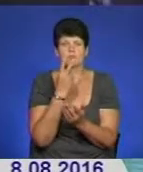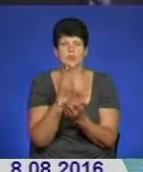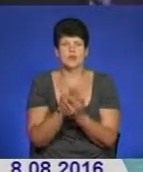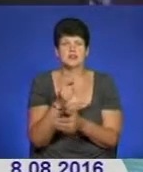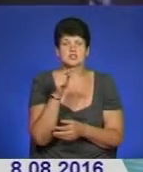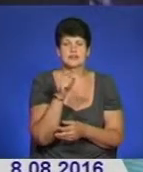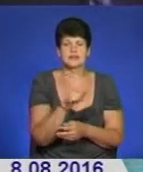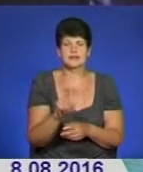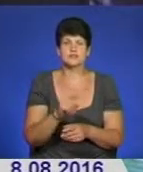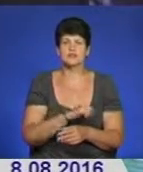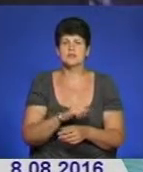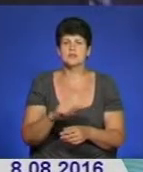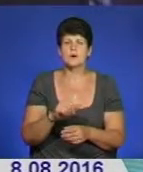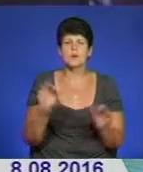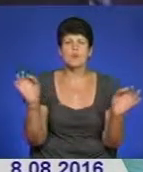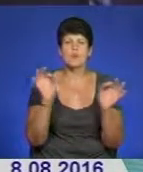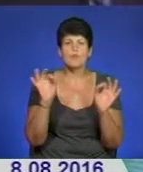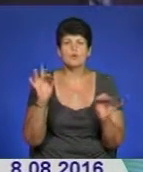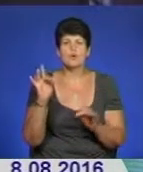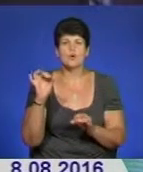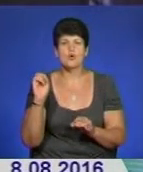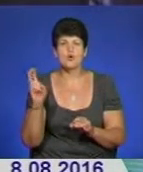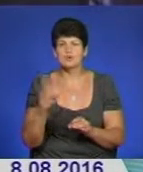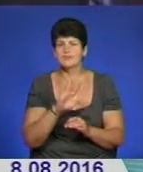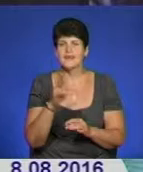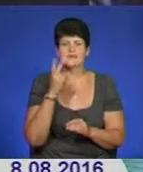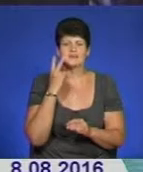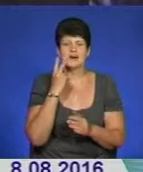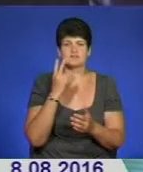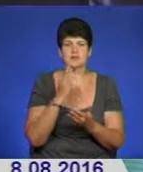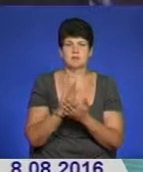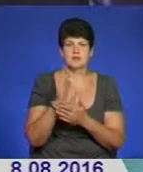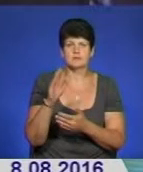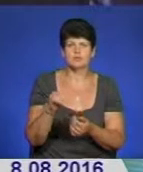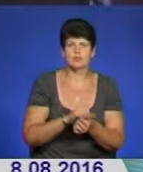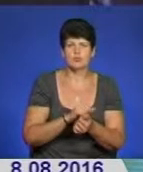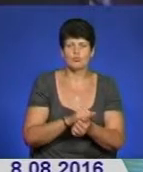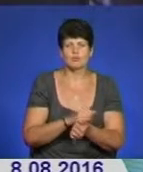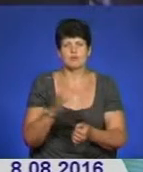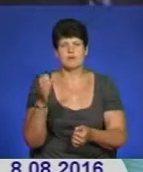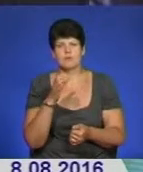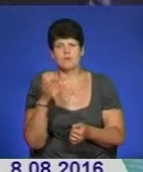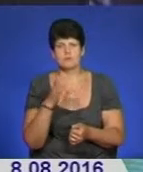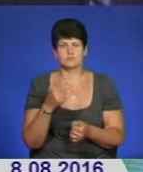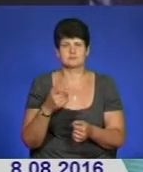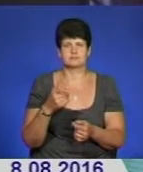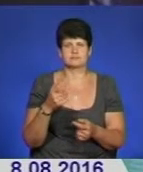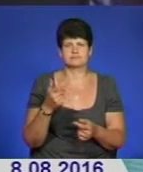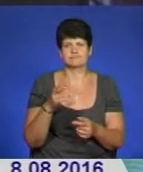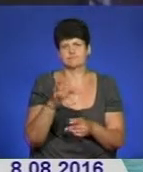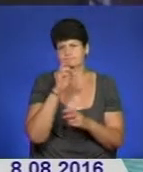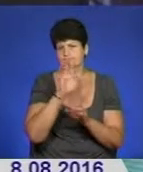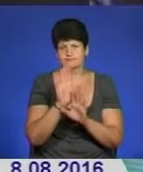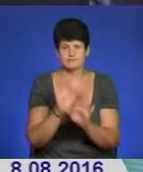що сама музика або рок, він не обов'язково повинен нести за собою алкоголь, наркотики і розпусту, що не обов'язково після концерту